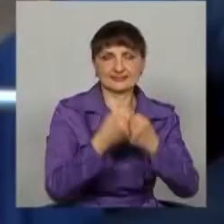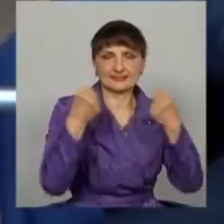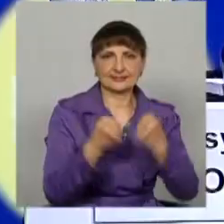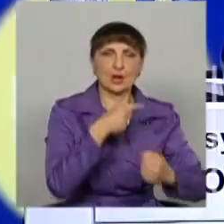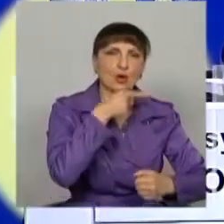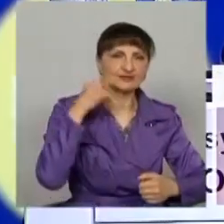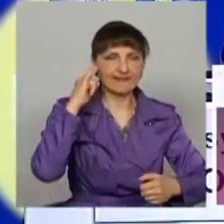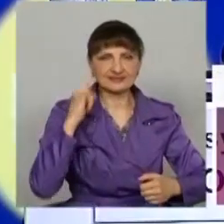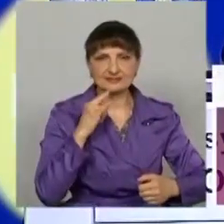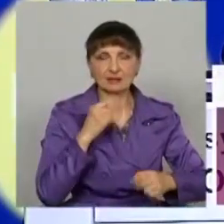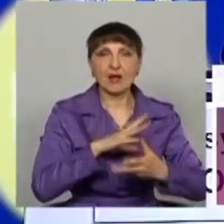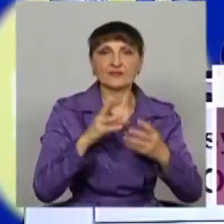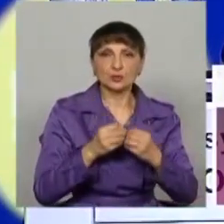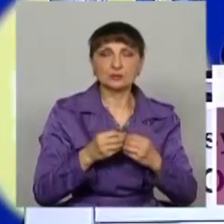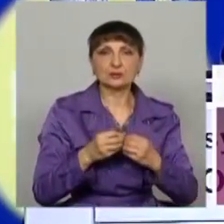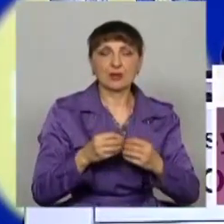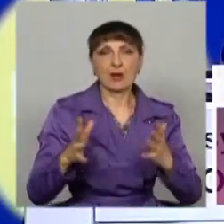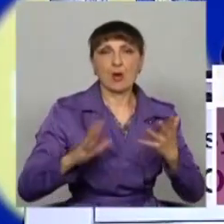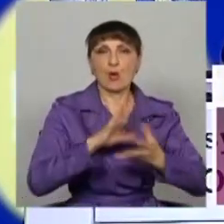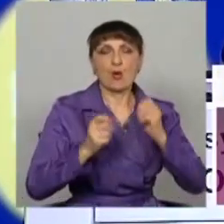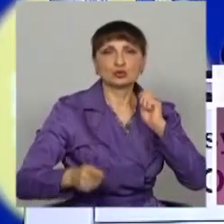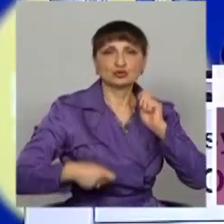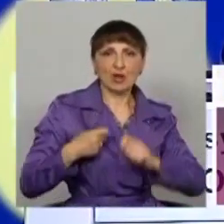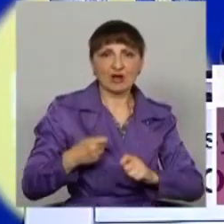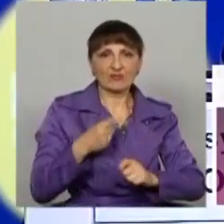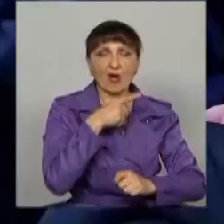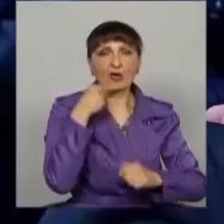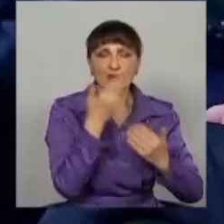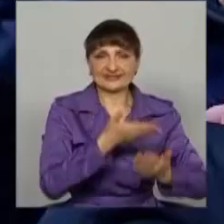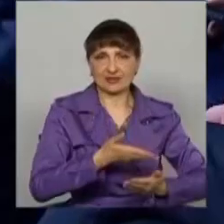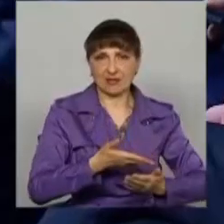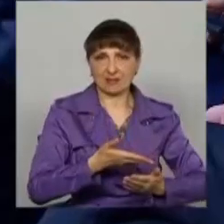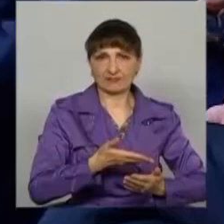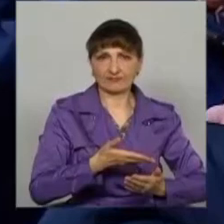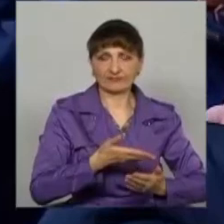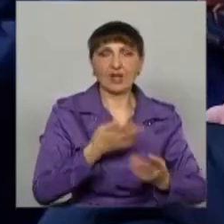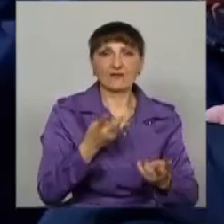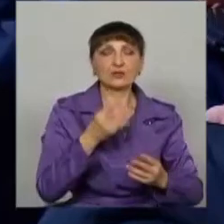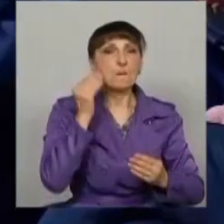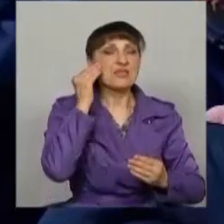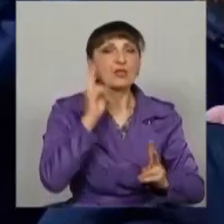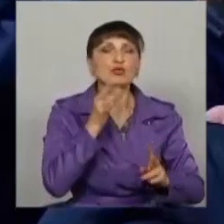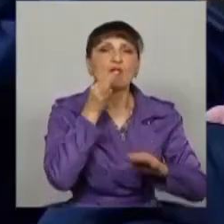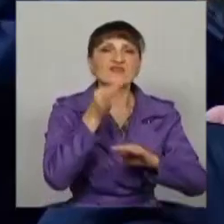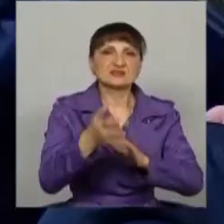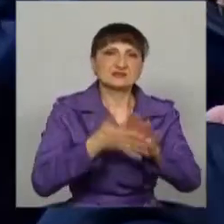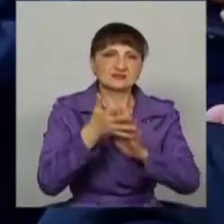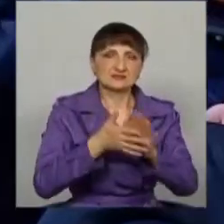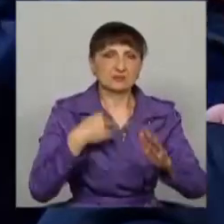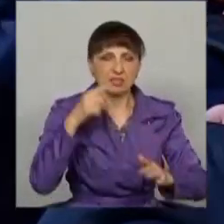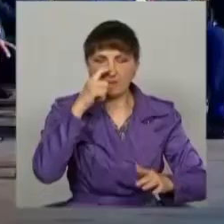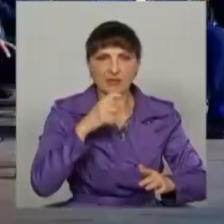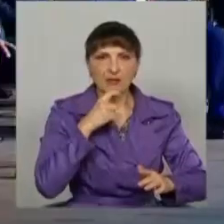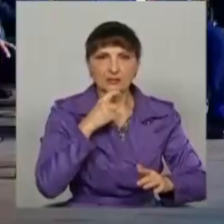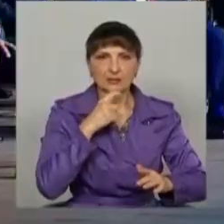и тем самым нанося ущерб самой Российской Федерации. Вот эти высказывания мне не очень понятны. Как говорится, на